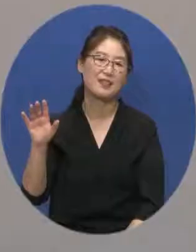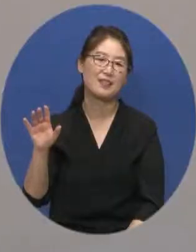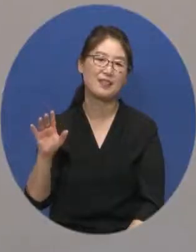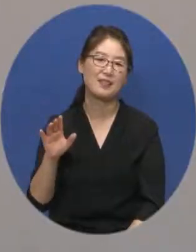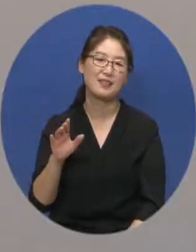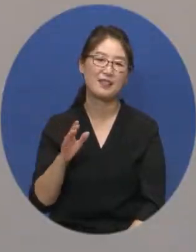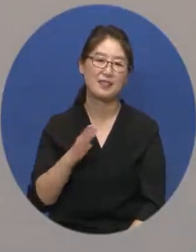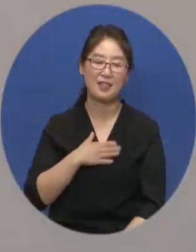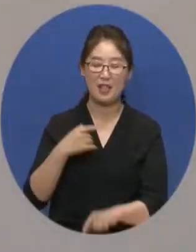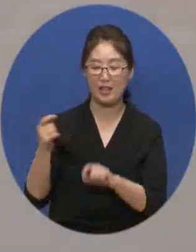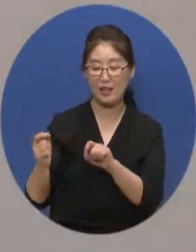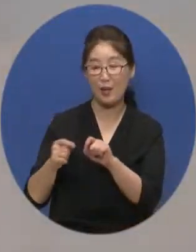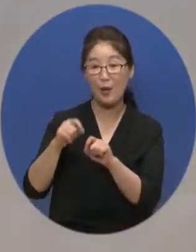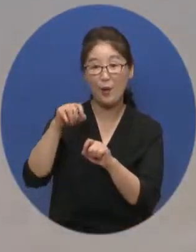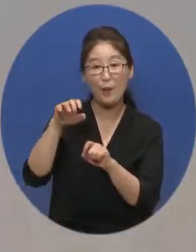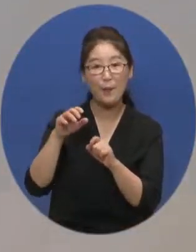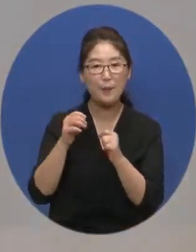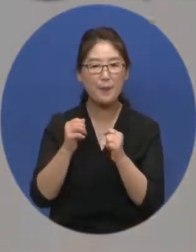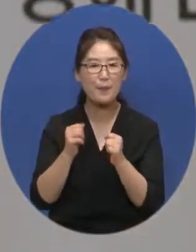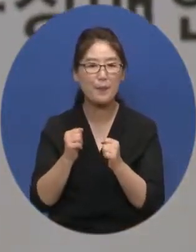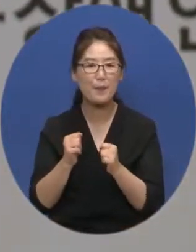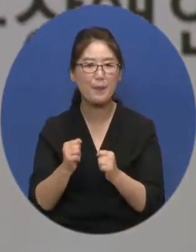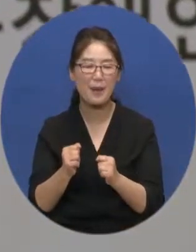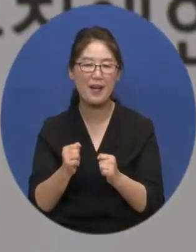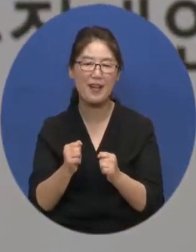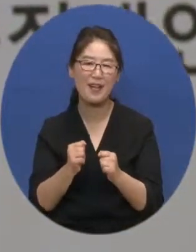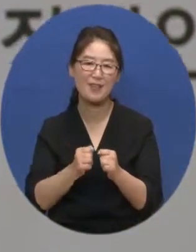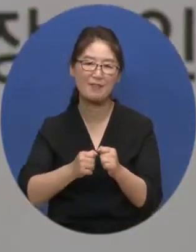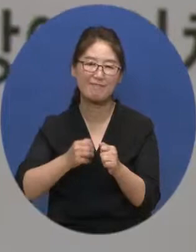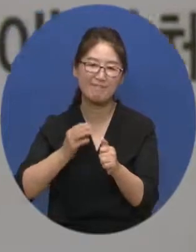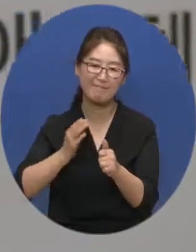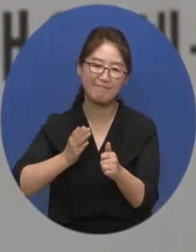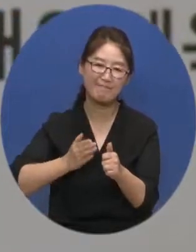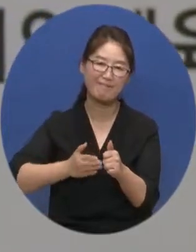내 곁에 있어 줘야 해.